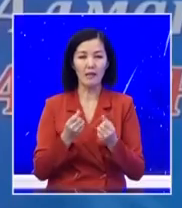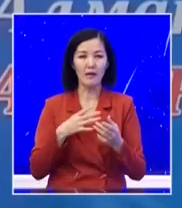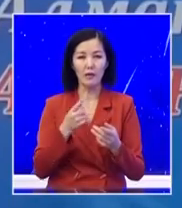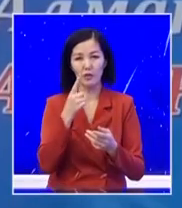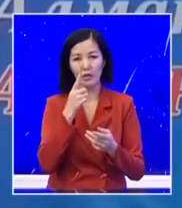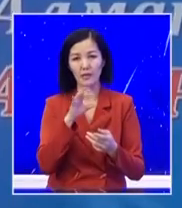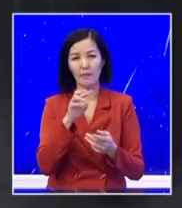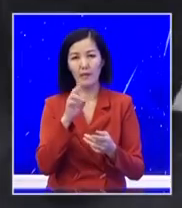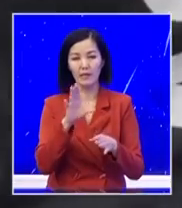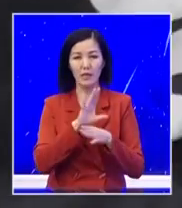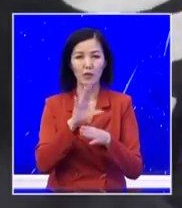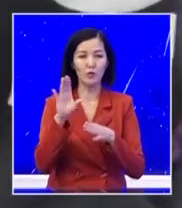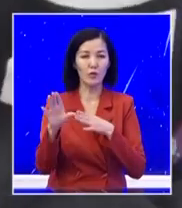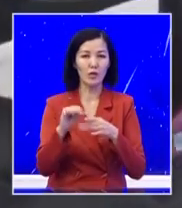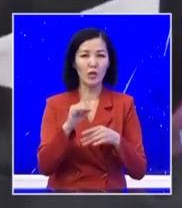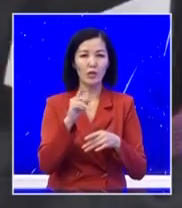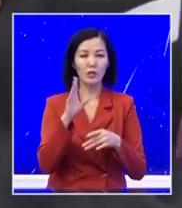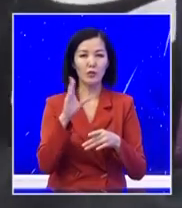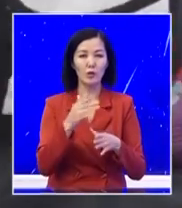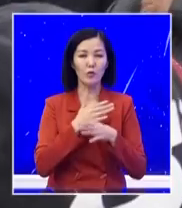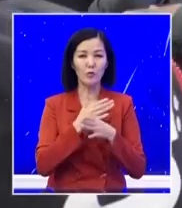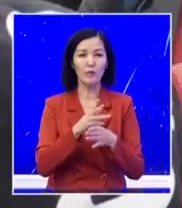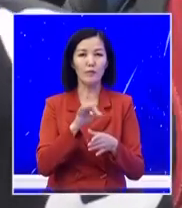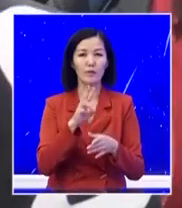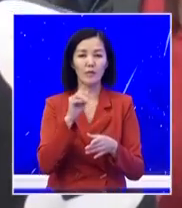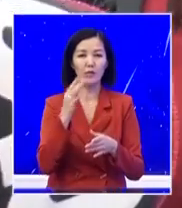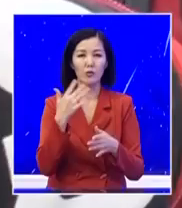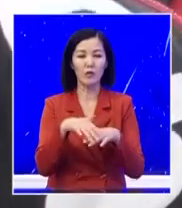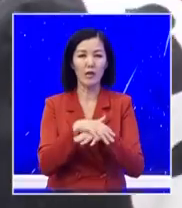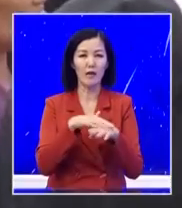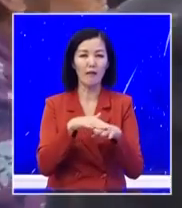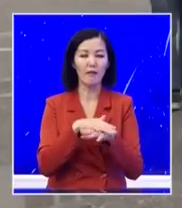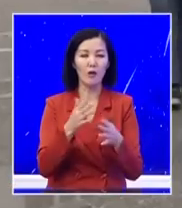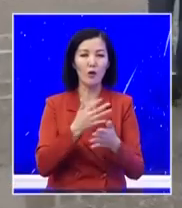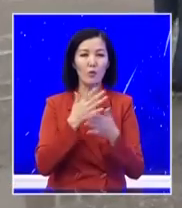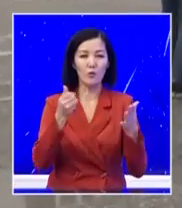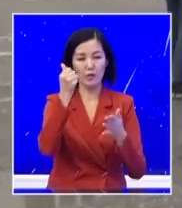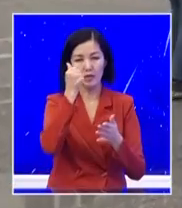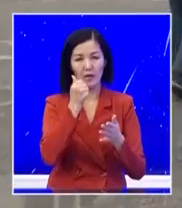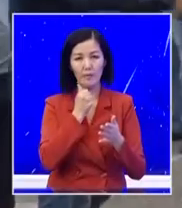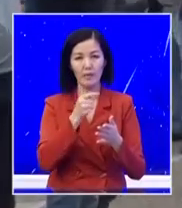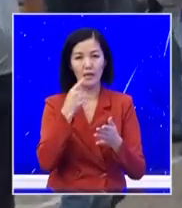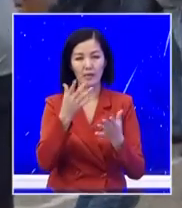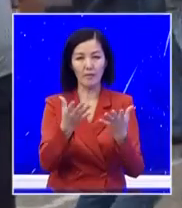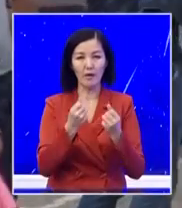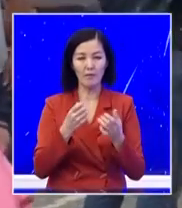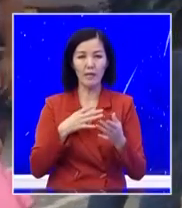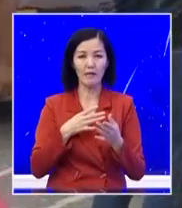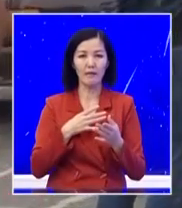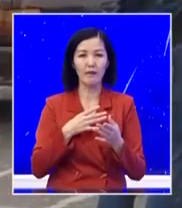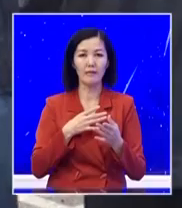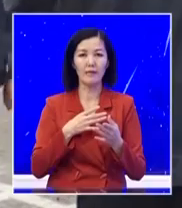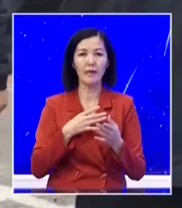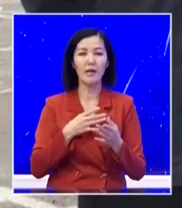Жақында Мақтаралға жөнелтілді. Жетісудан жеткен көмекті Мырзашөлдің халқы зор ықласпен қабыл алды. Алғыстарын